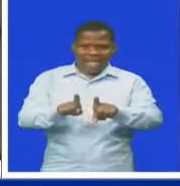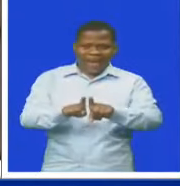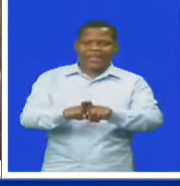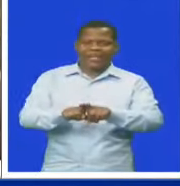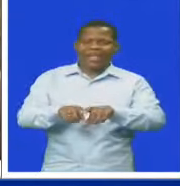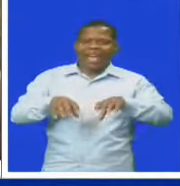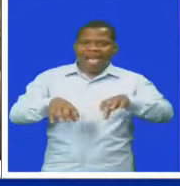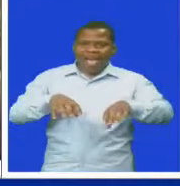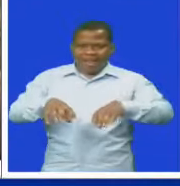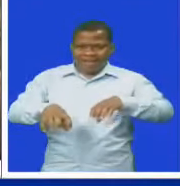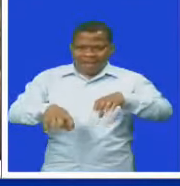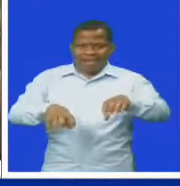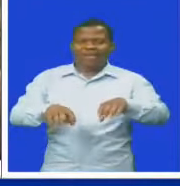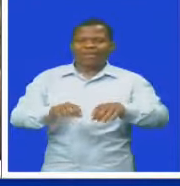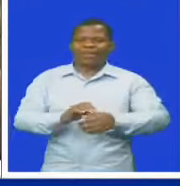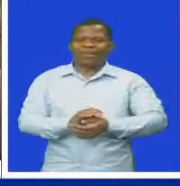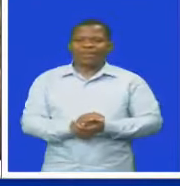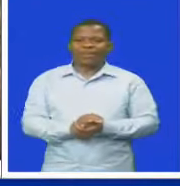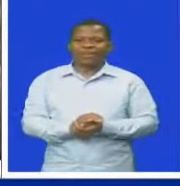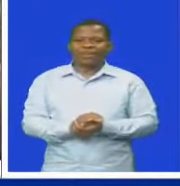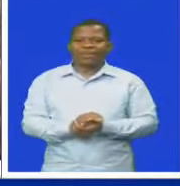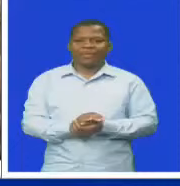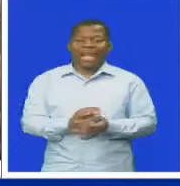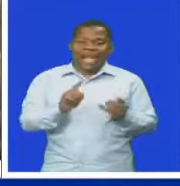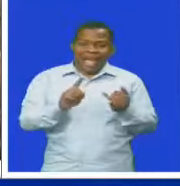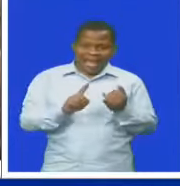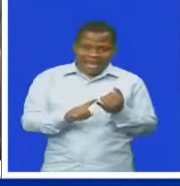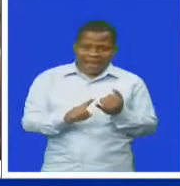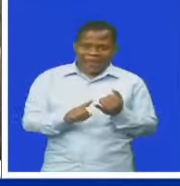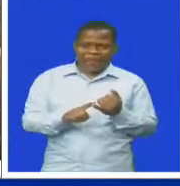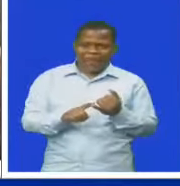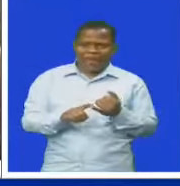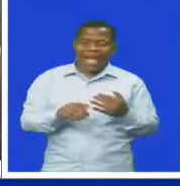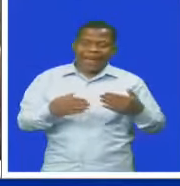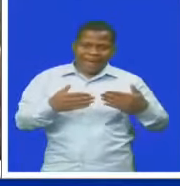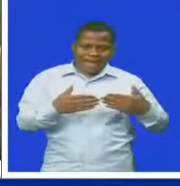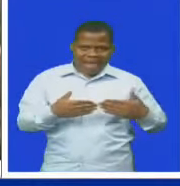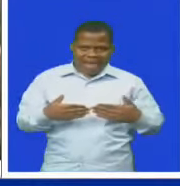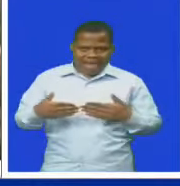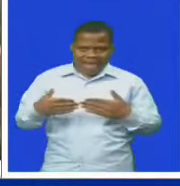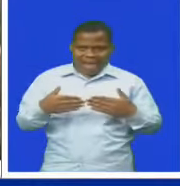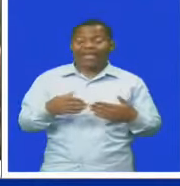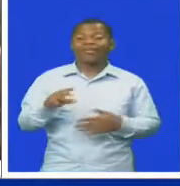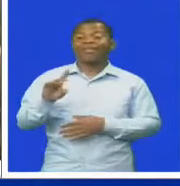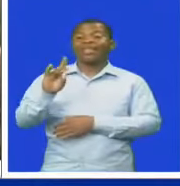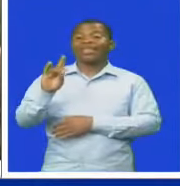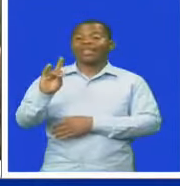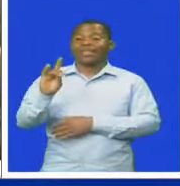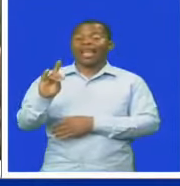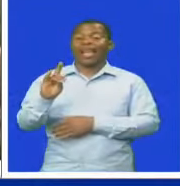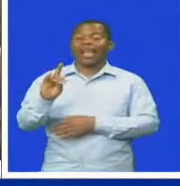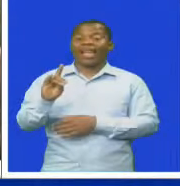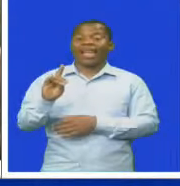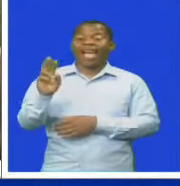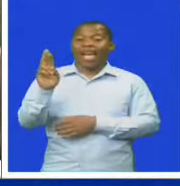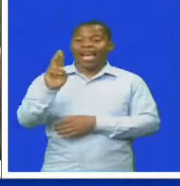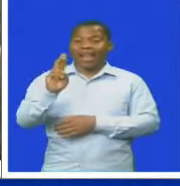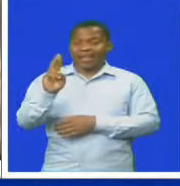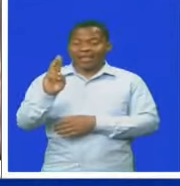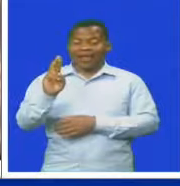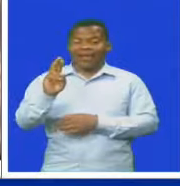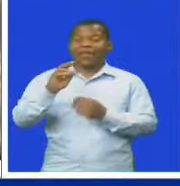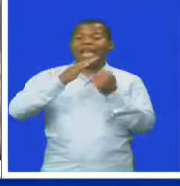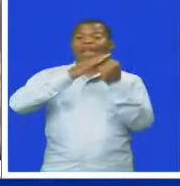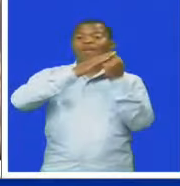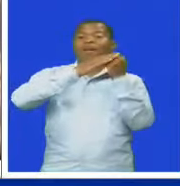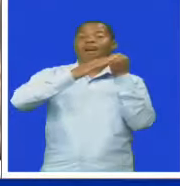labafaka ekhathi labafuya tinja elibonjeni bathi tinja bayatithelela emandi kanzi labanye bathi bebangathi nekuthi